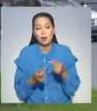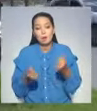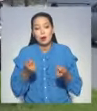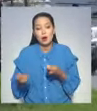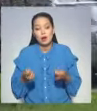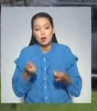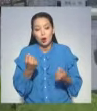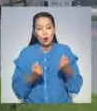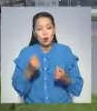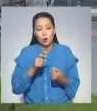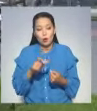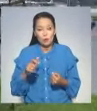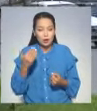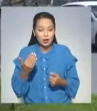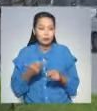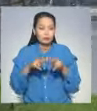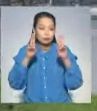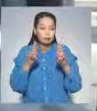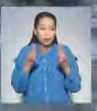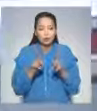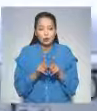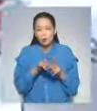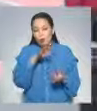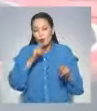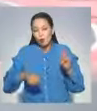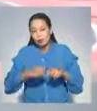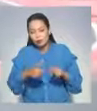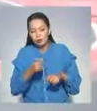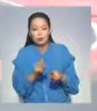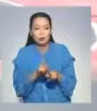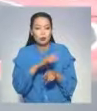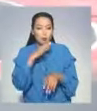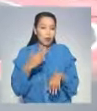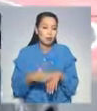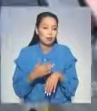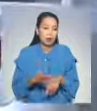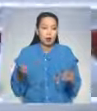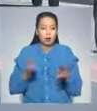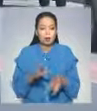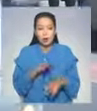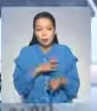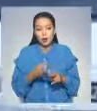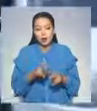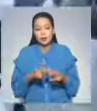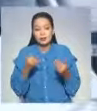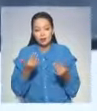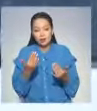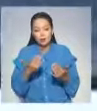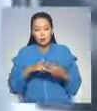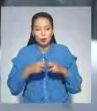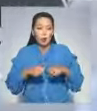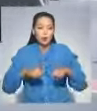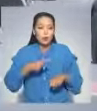тізгіндеген жүргізушілер жол ережесін өрескел бұзды және көбіне жазасыз қалды. Қазір менің тапсырмам бойынша бұл көліктердің мәселесін